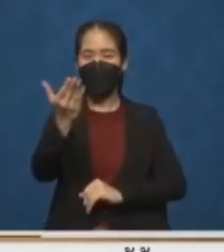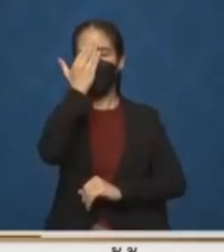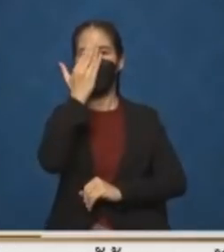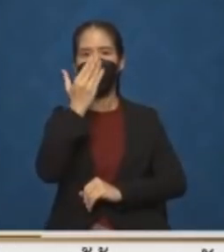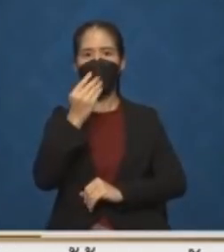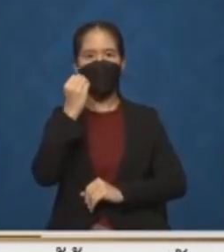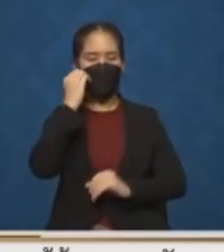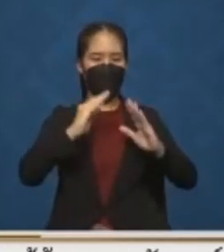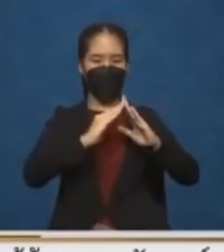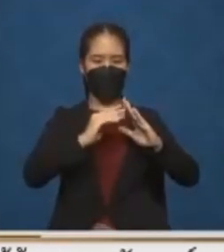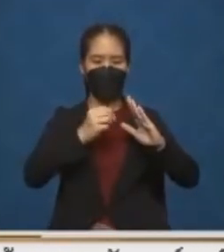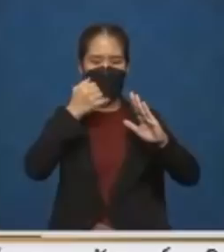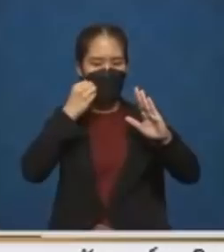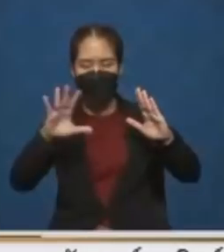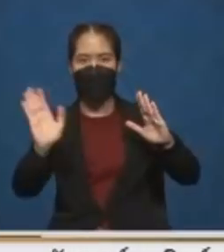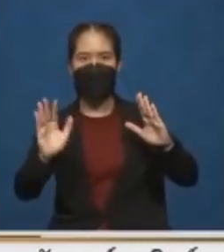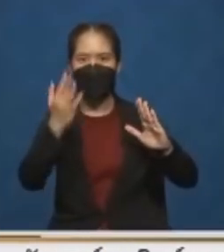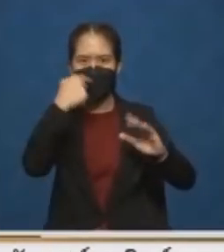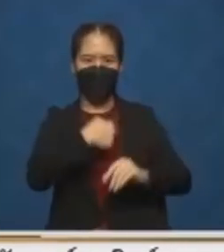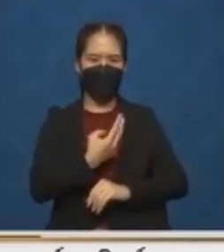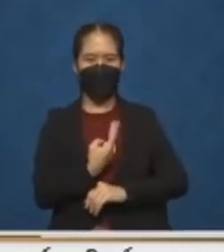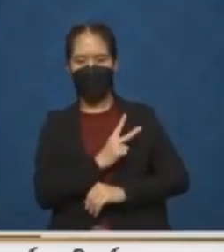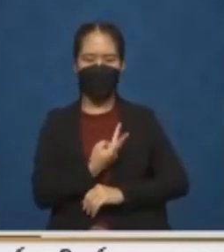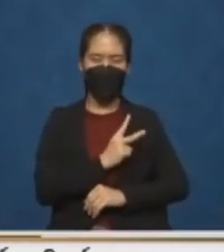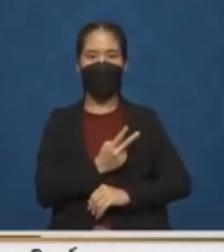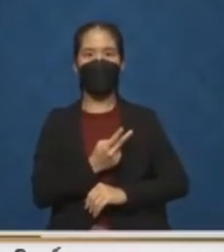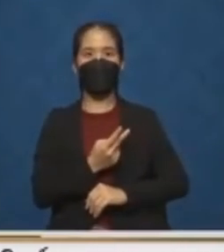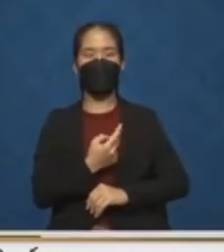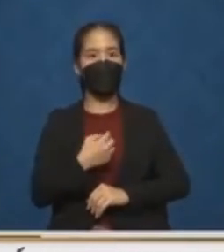นายกโลเลเดียวเอาเดยวไม่เอาเขาย้ายกับบ้านก่อน